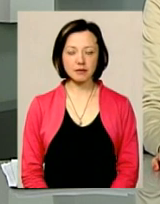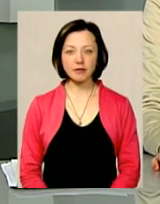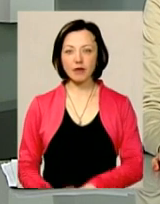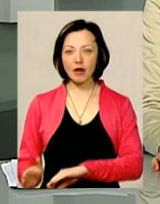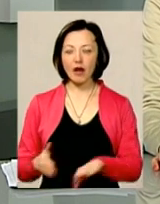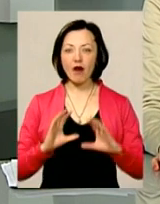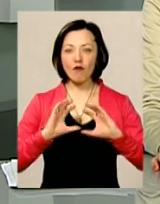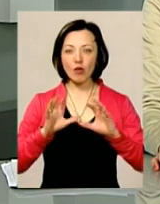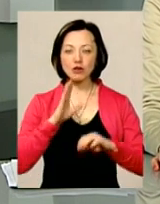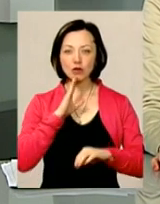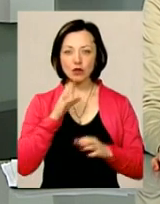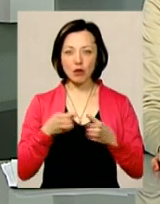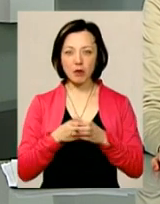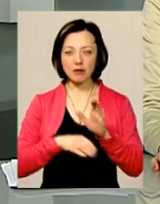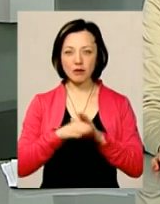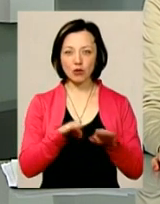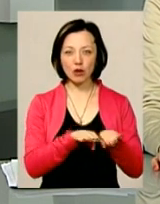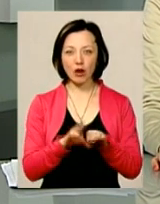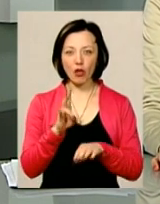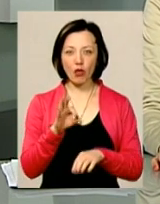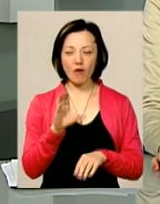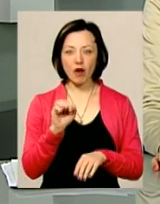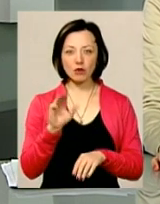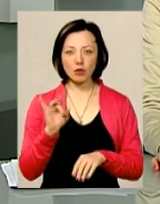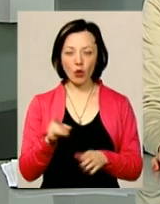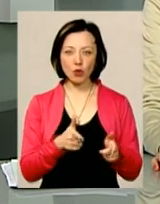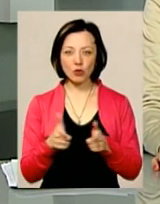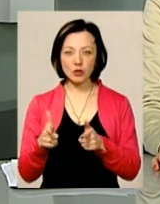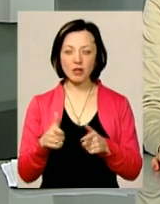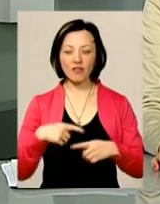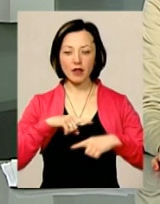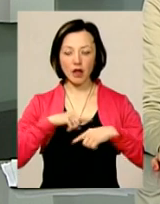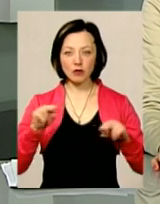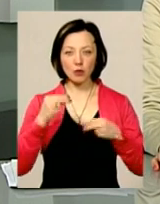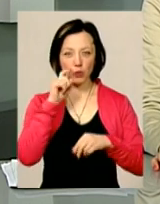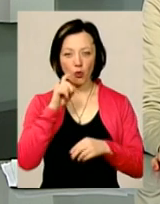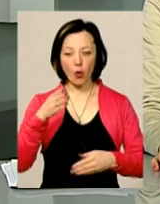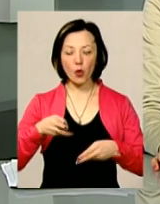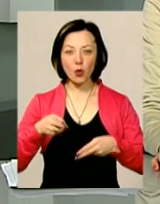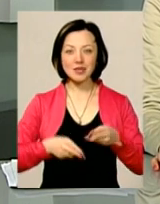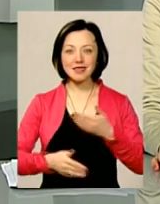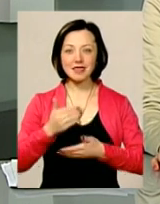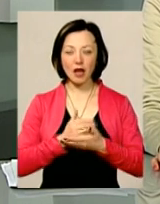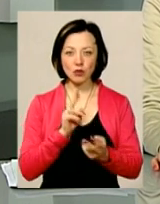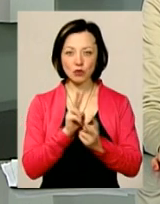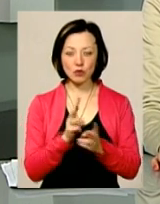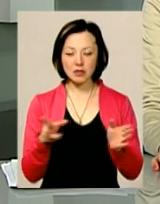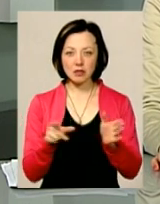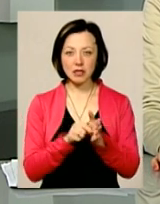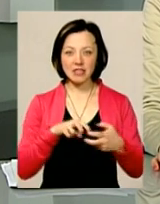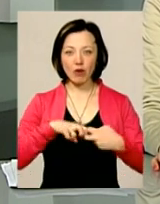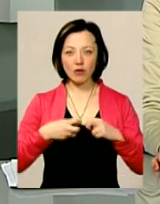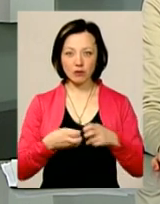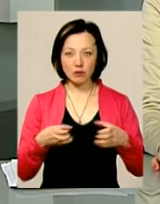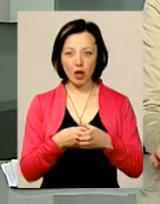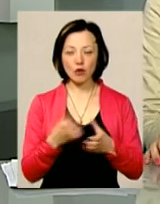Волейбольна жіноча команда вищої ліги «Новатор» готується до фіналу чемпіонату України. Останні зустрічі «Новаторки» провели з франківськими суперницями,